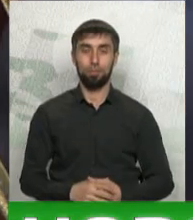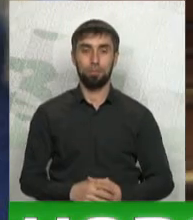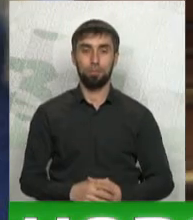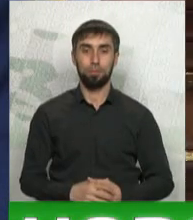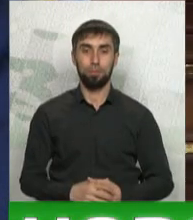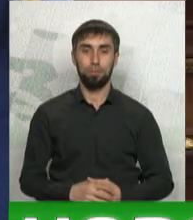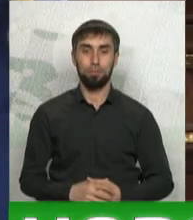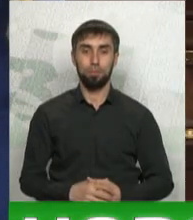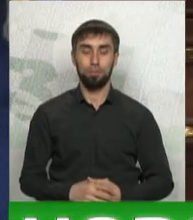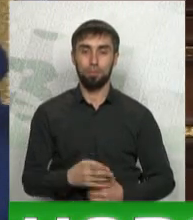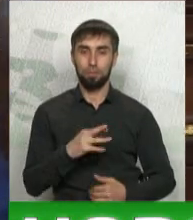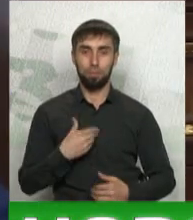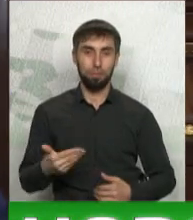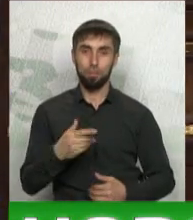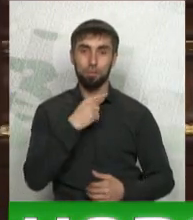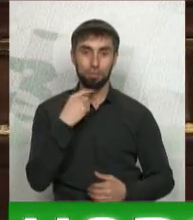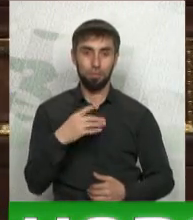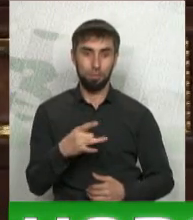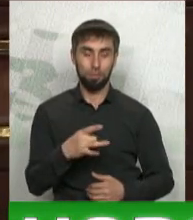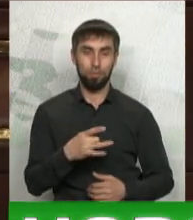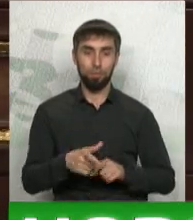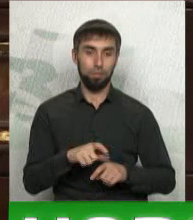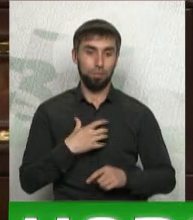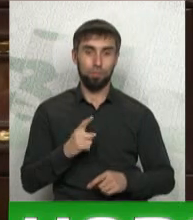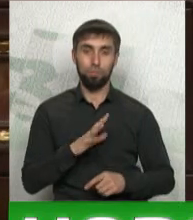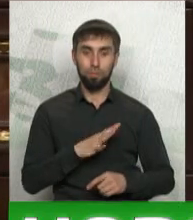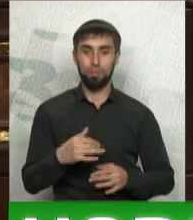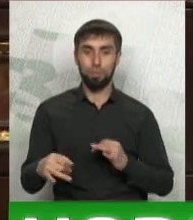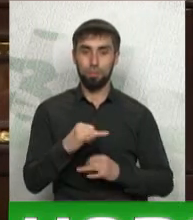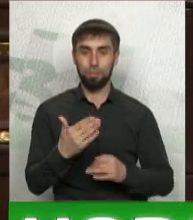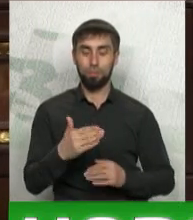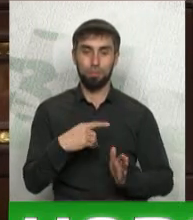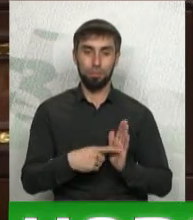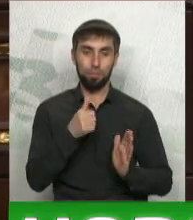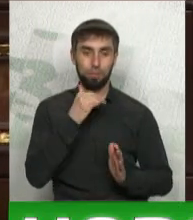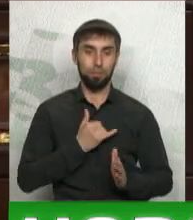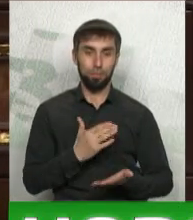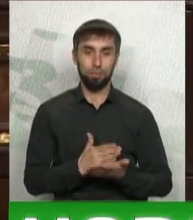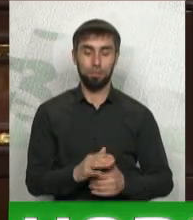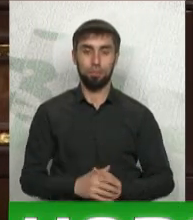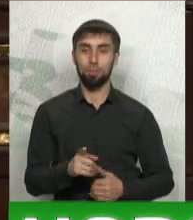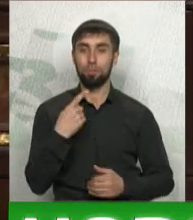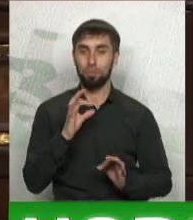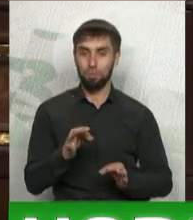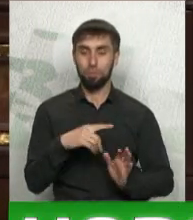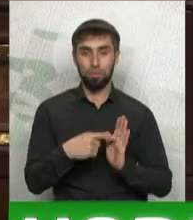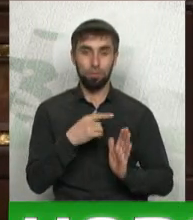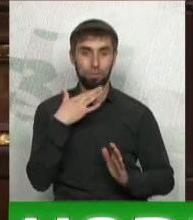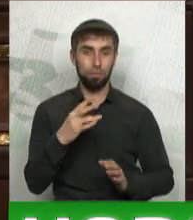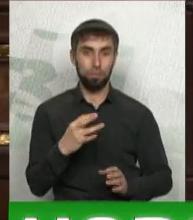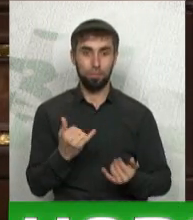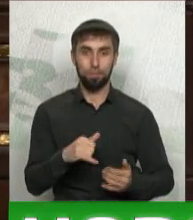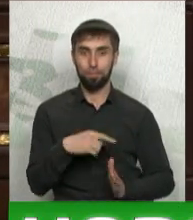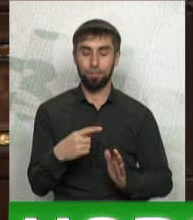для нас республика очень важно и необходимо чтобы обсуждать эти вопросы которые у нас есть у правильно сказали вопросов много но сегодня